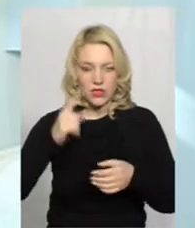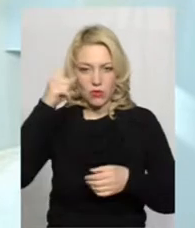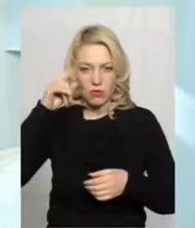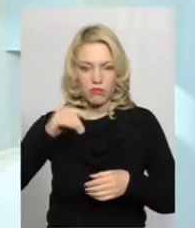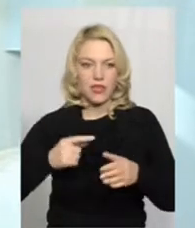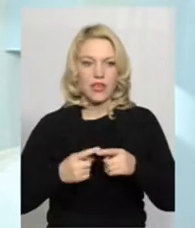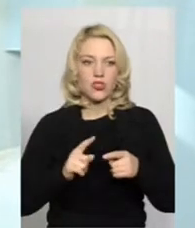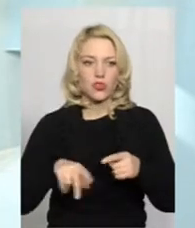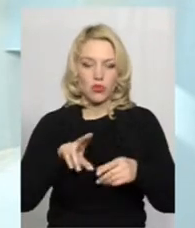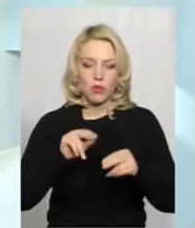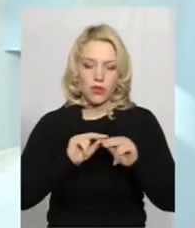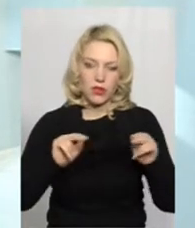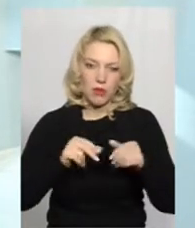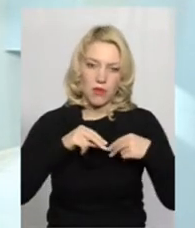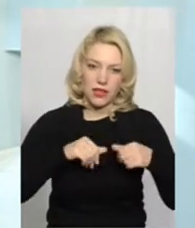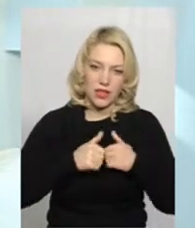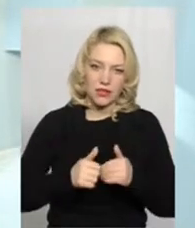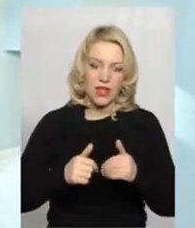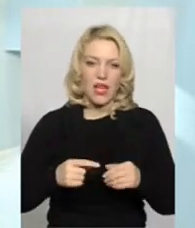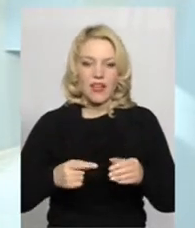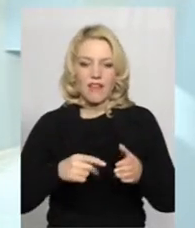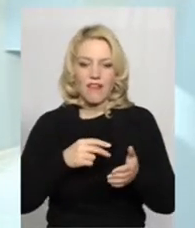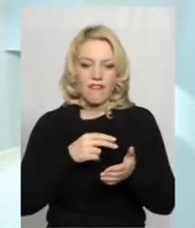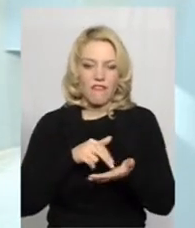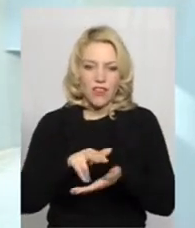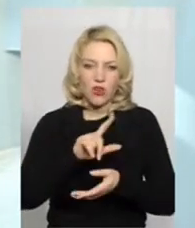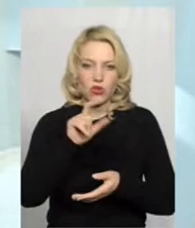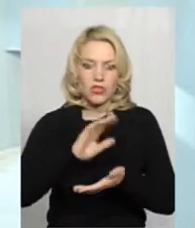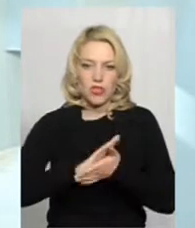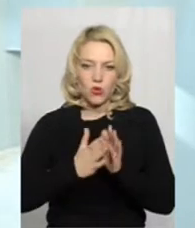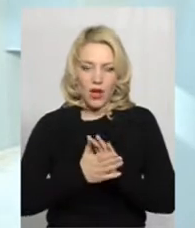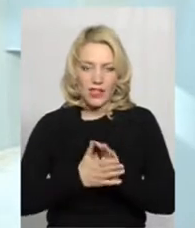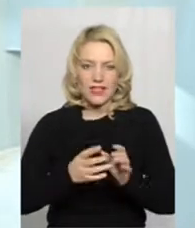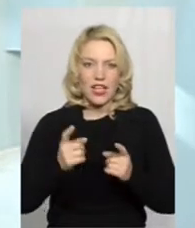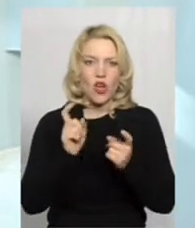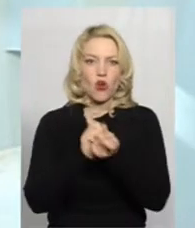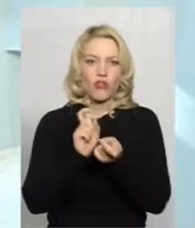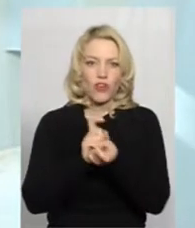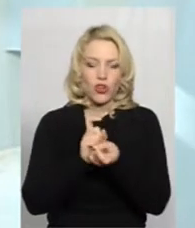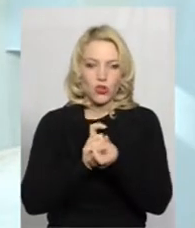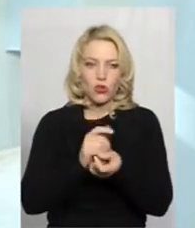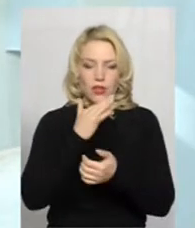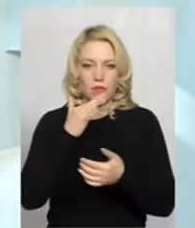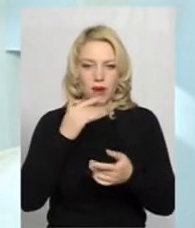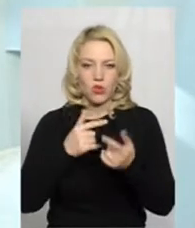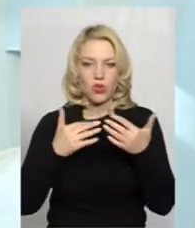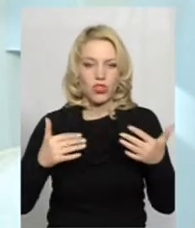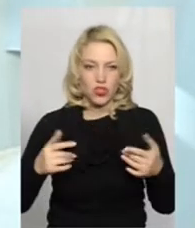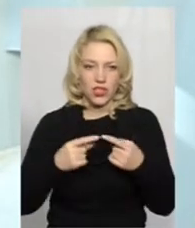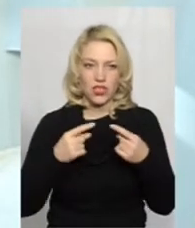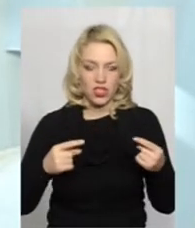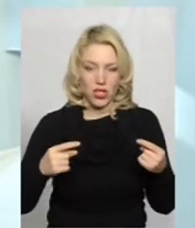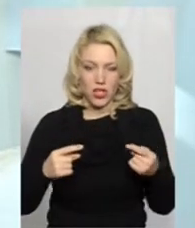і педагогіки партнерства, і виходу з ситуації конфліктології, вікової педагогіки, психології, і багато-багато інших речей.